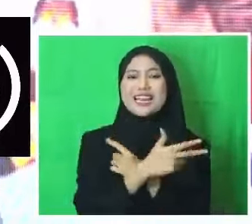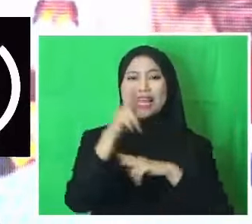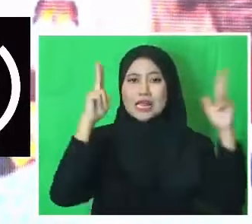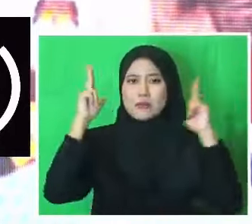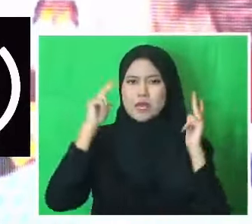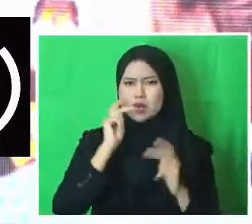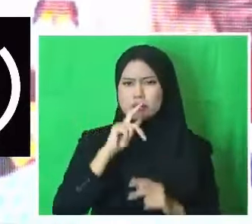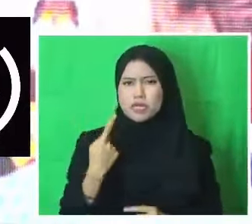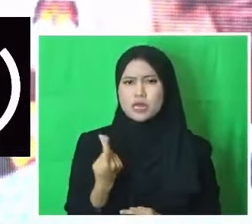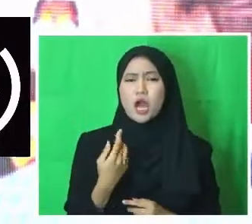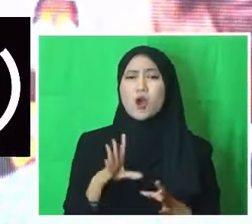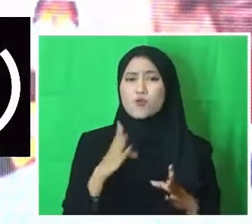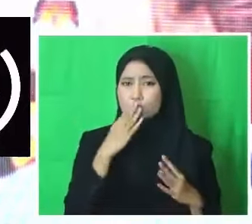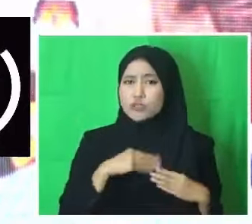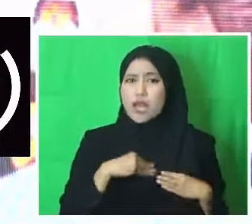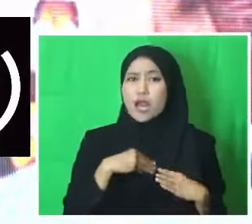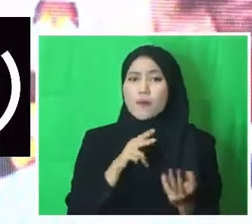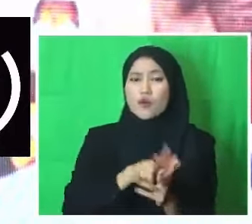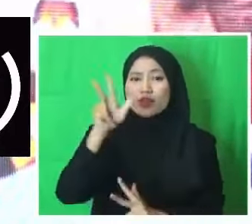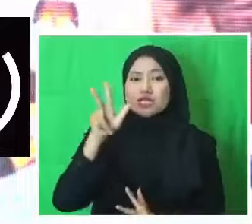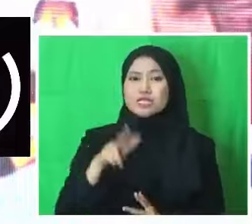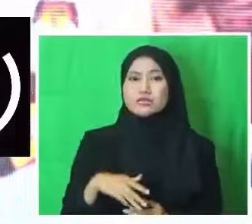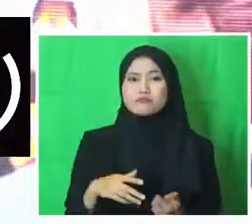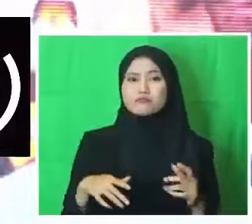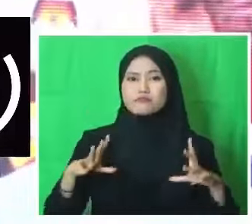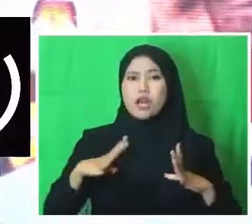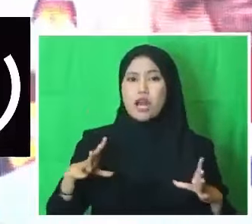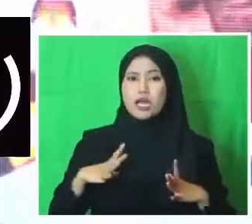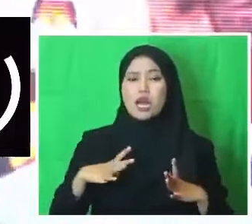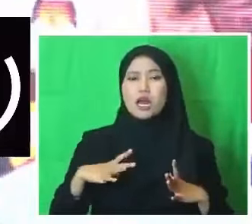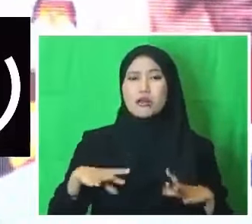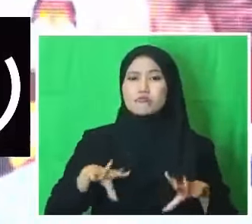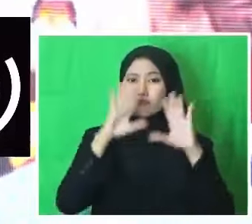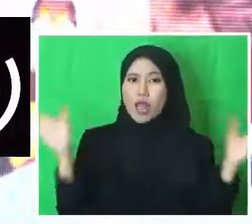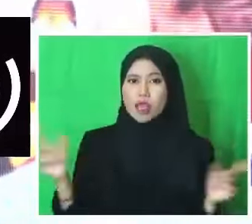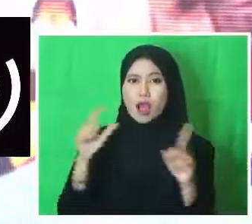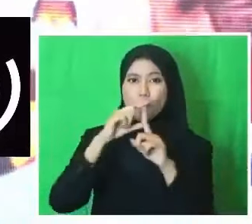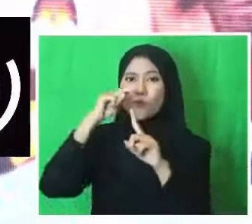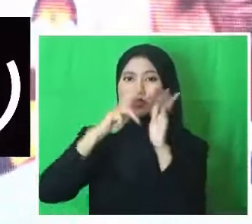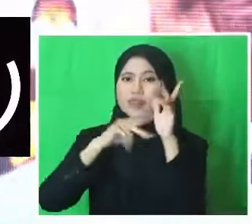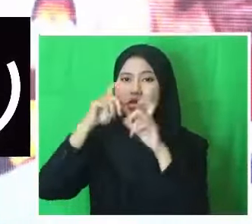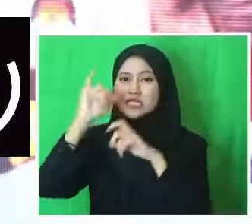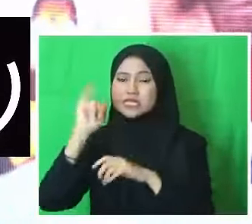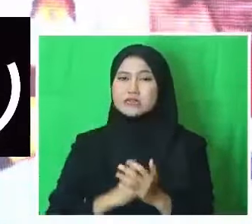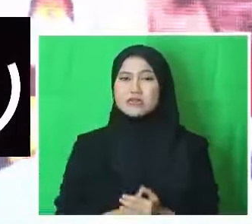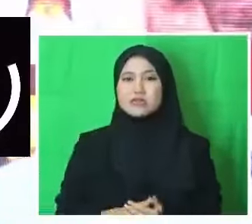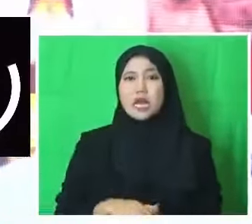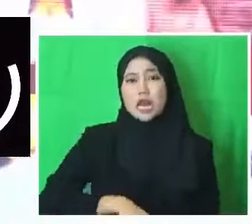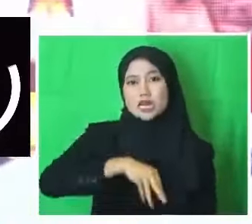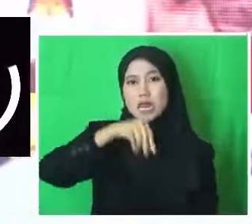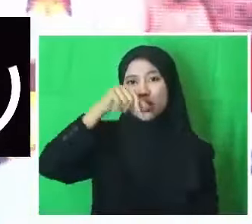karena kita punya provinsi yang kaya dan potensinya sangat banyak mulai dari tanah yang